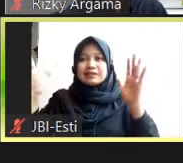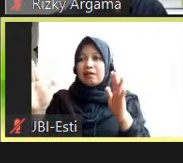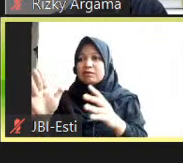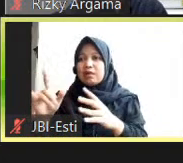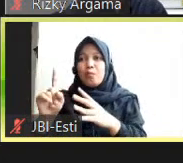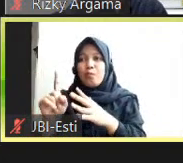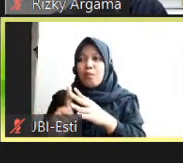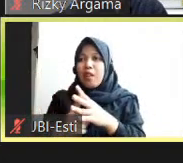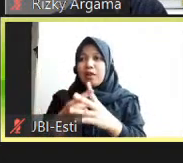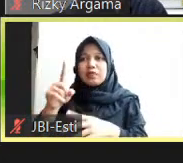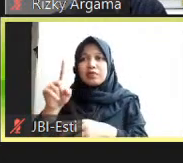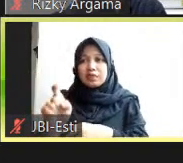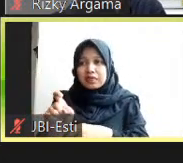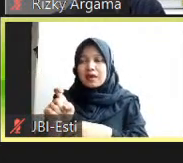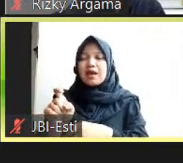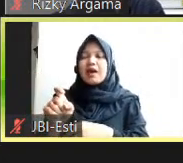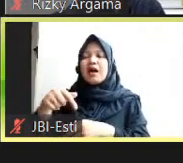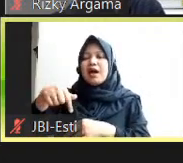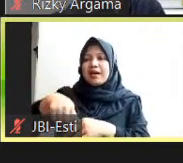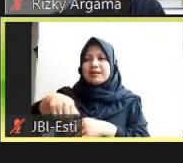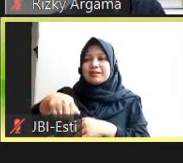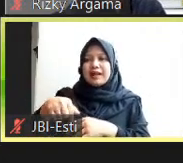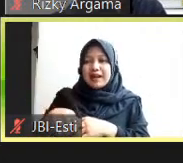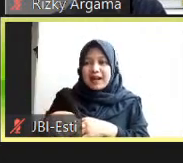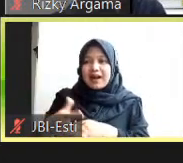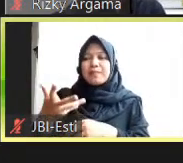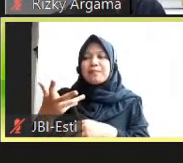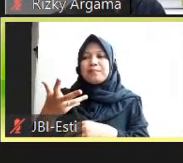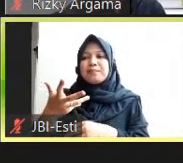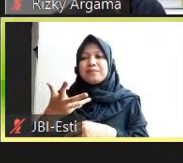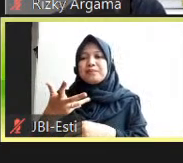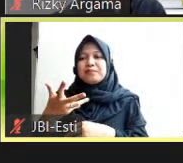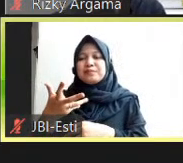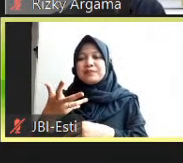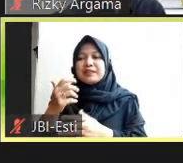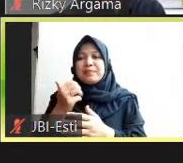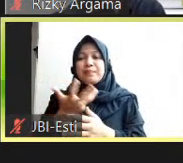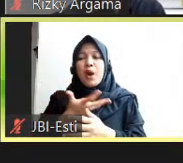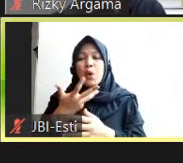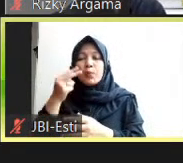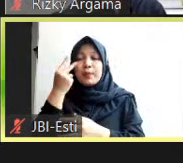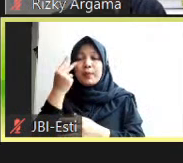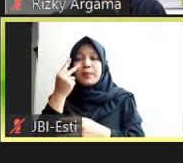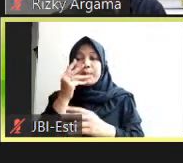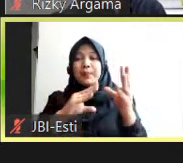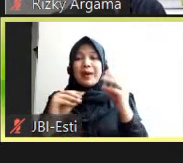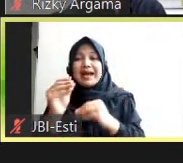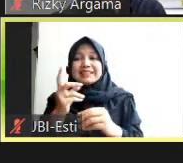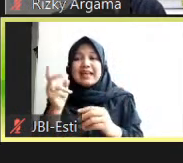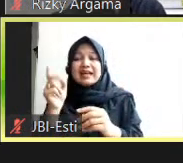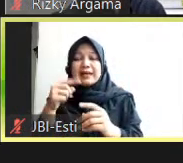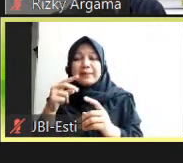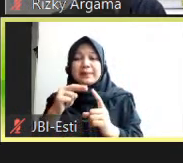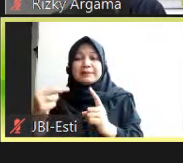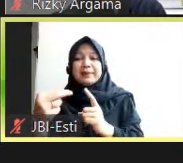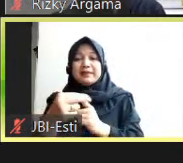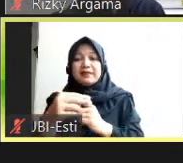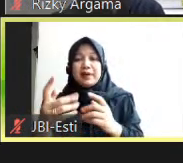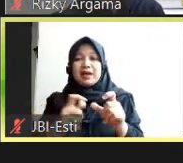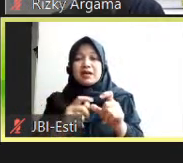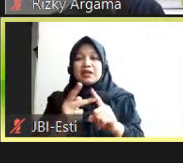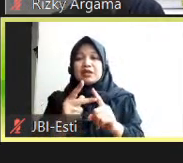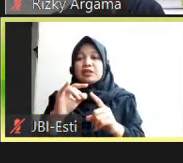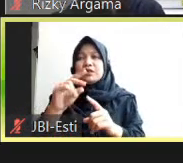saya akan ambil angle yang juga tadi sudah disebut-sebut soal sebetulnya soal shrinking civic space